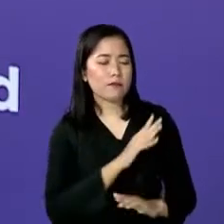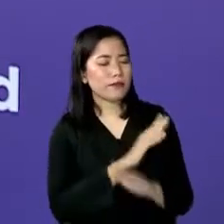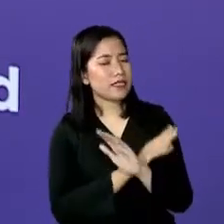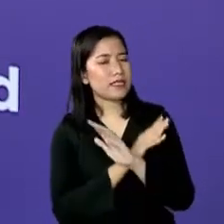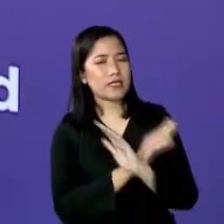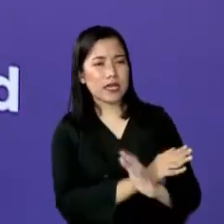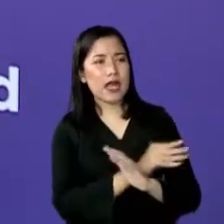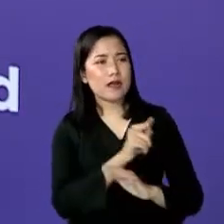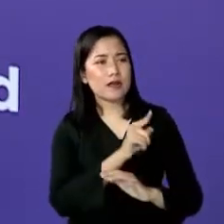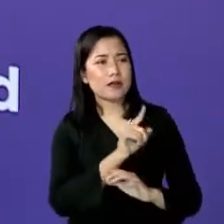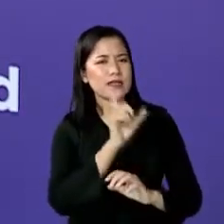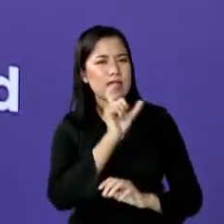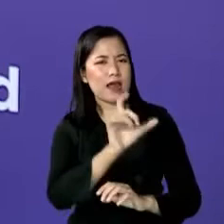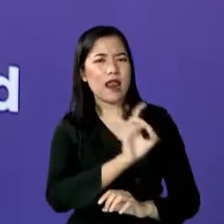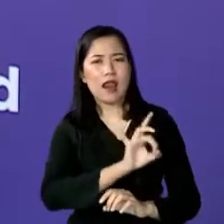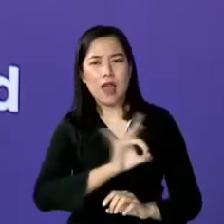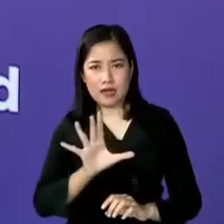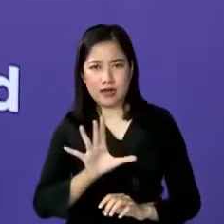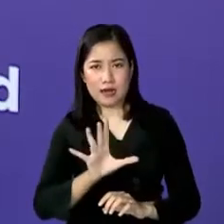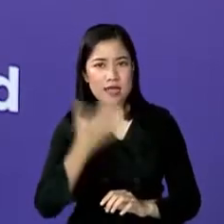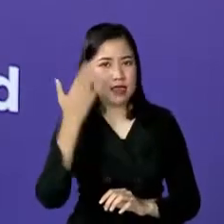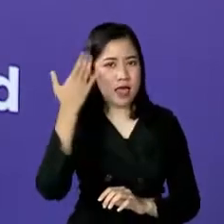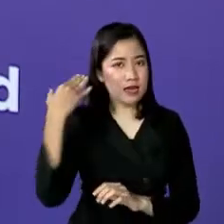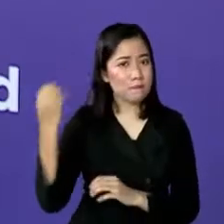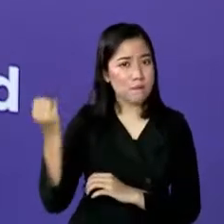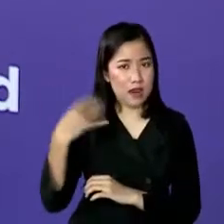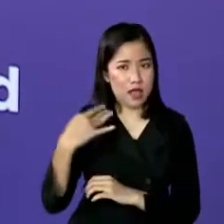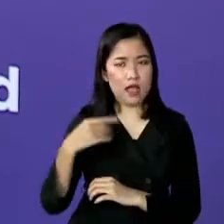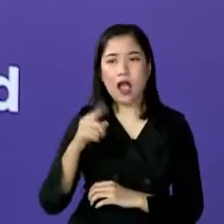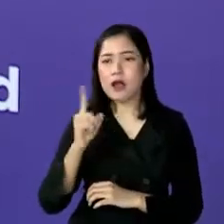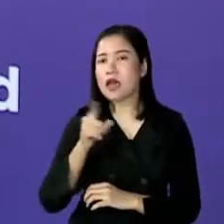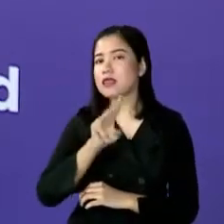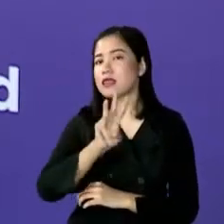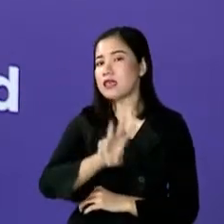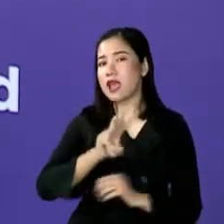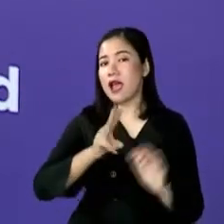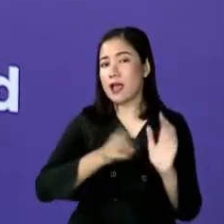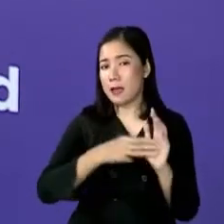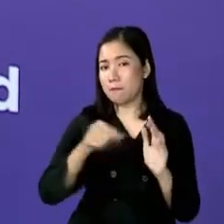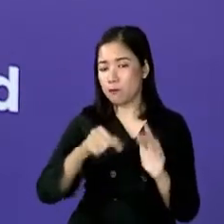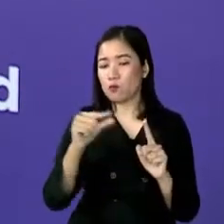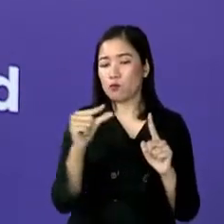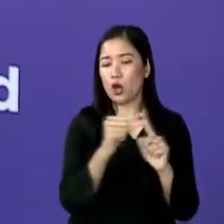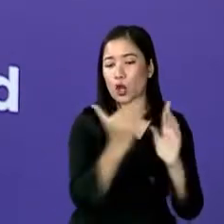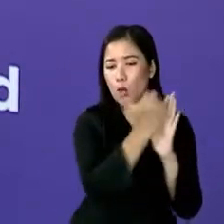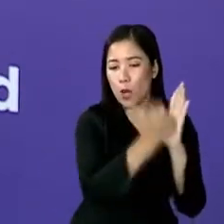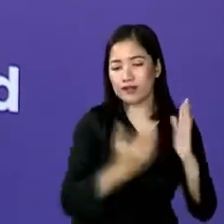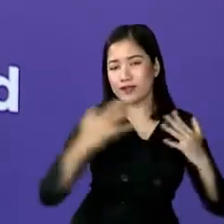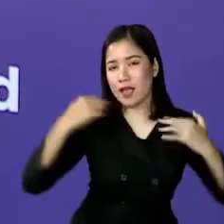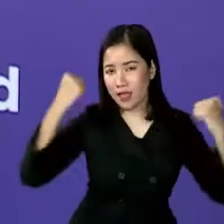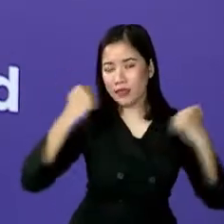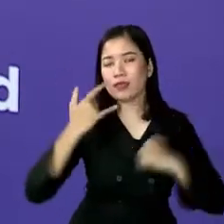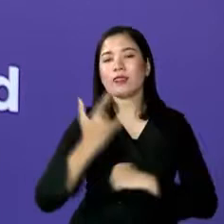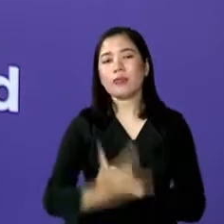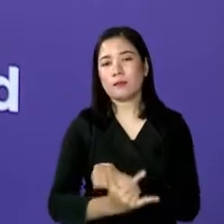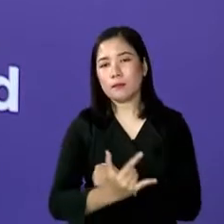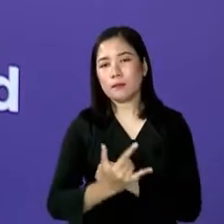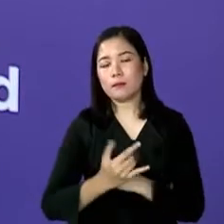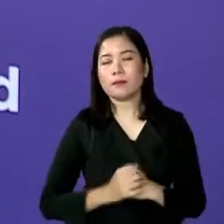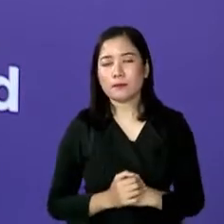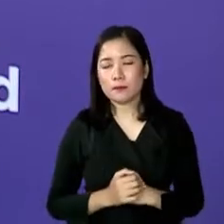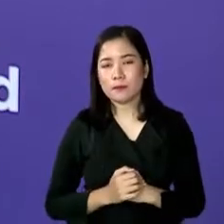lain jadi dokter kustadi sudah mengatakan bahwa 3M protokol kesehatan kita itu tetap harus kita lakukan